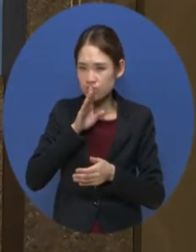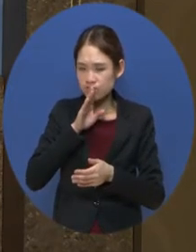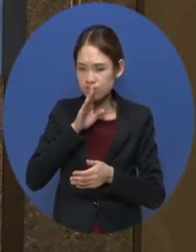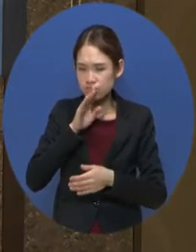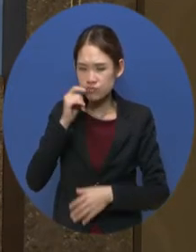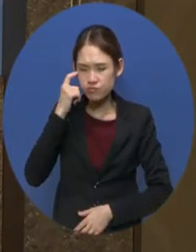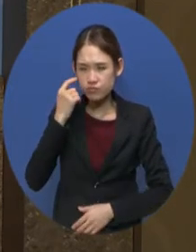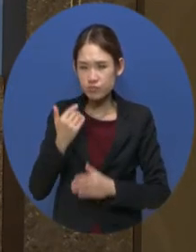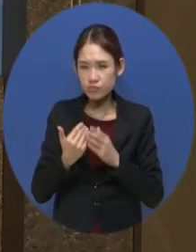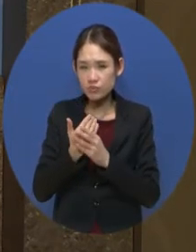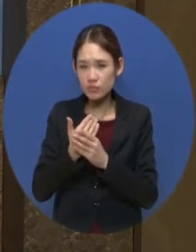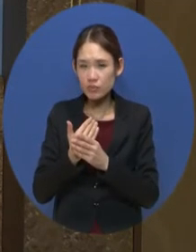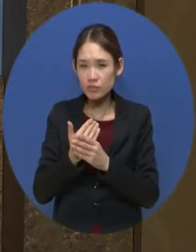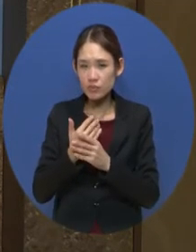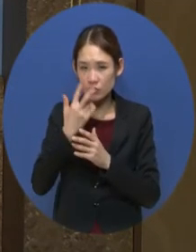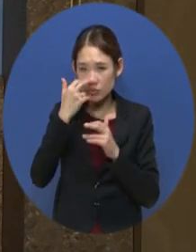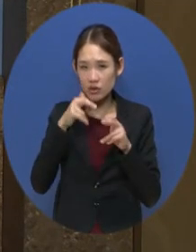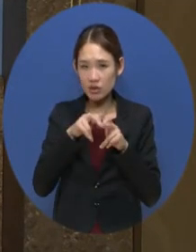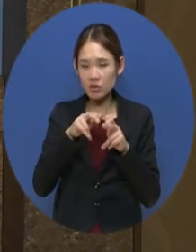생각이 됐던 것이